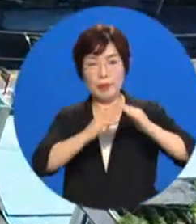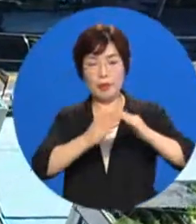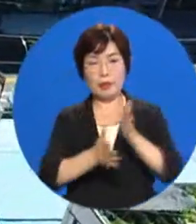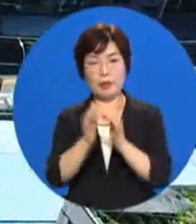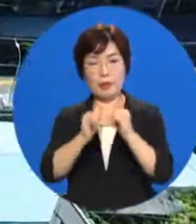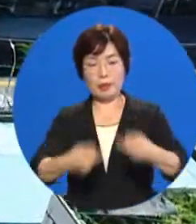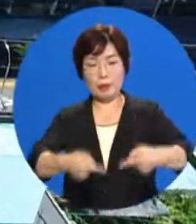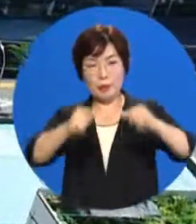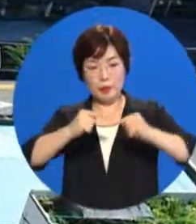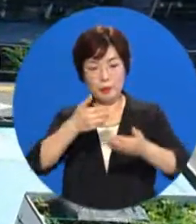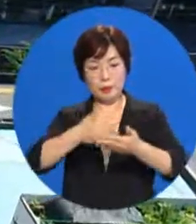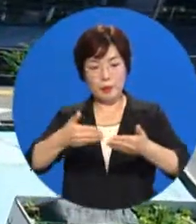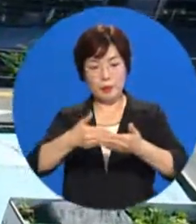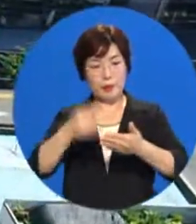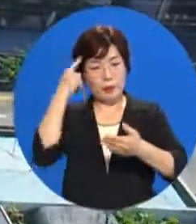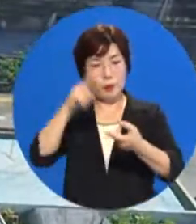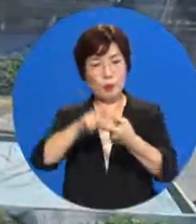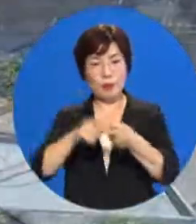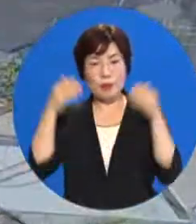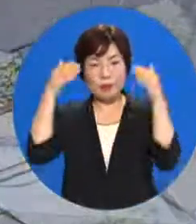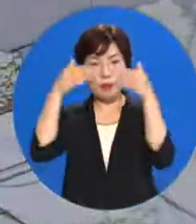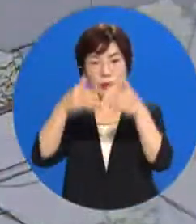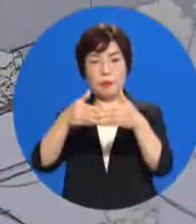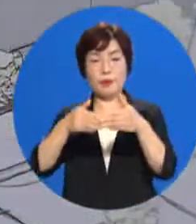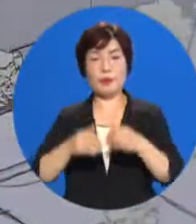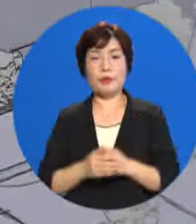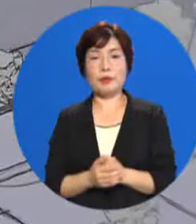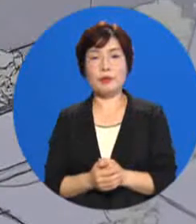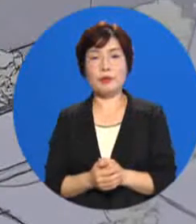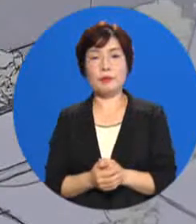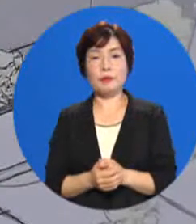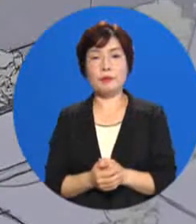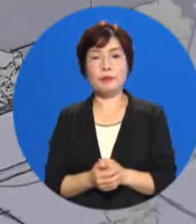참여한 밑그림에 관심이 커지고 있습니다 mbc 뉴스 방문 줍니다